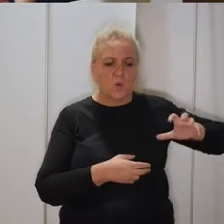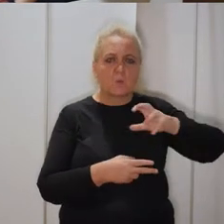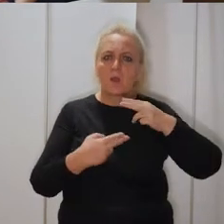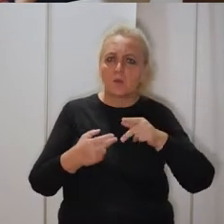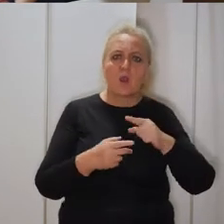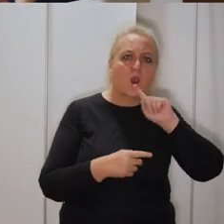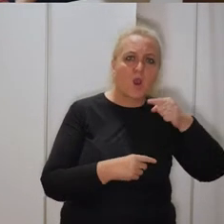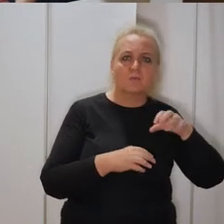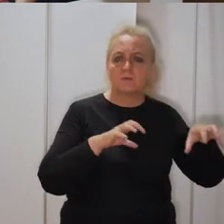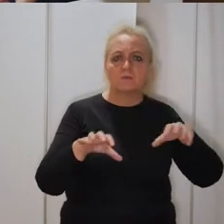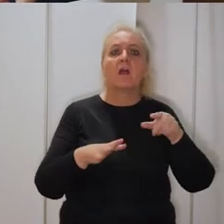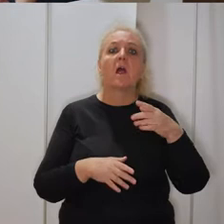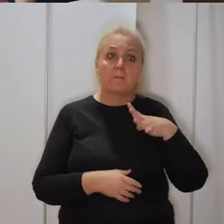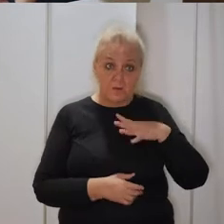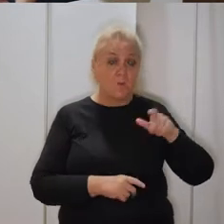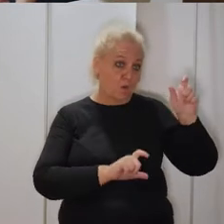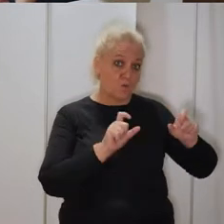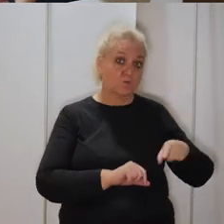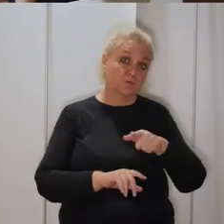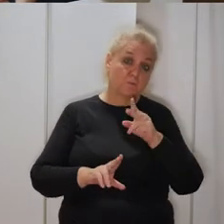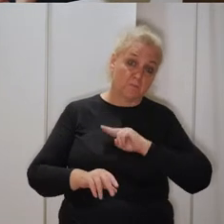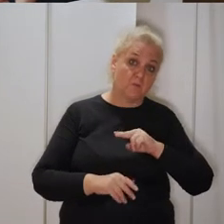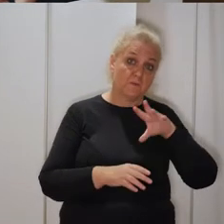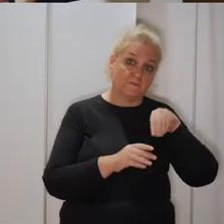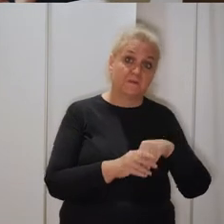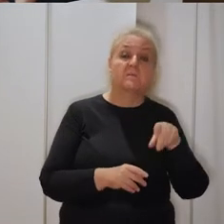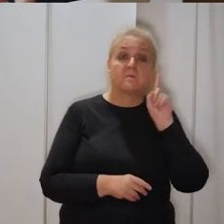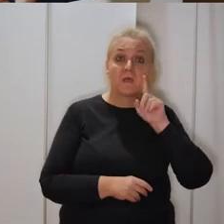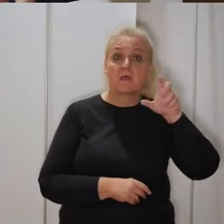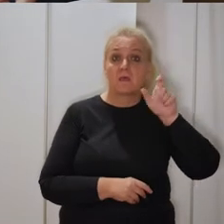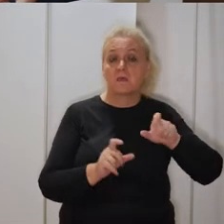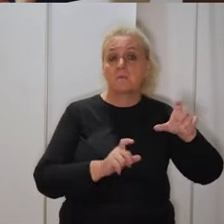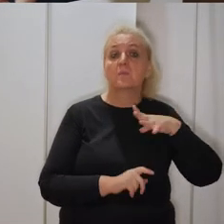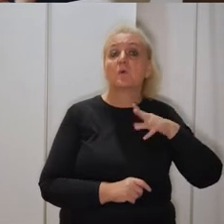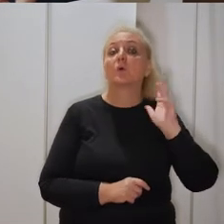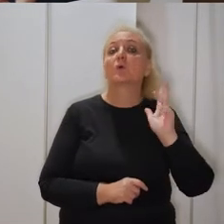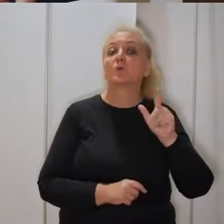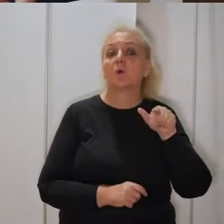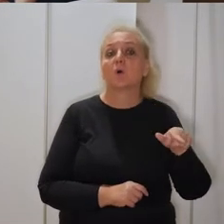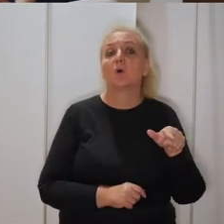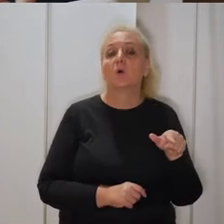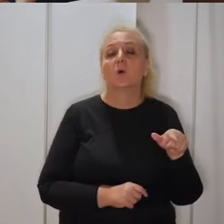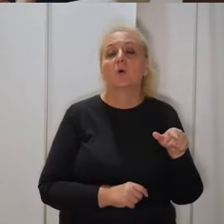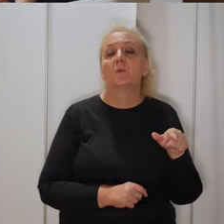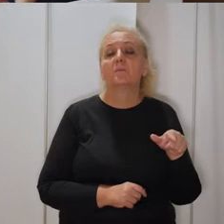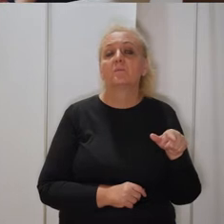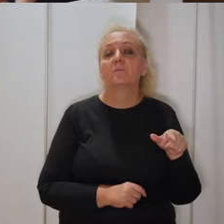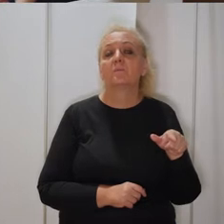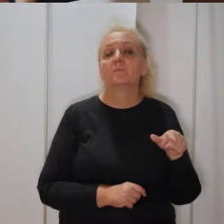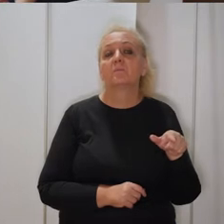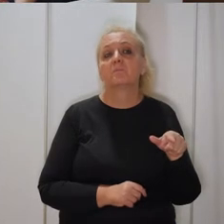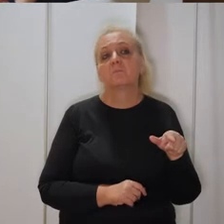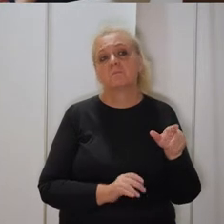oczywiście grono panów, bo niestety zawsze to byli panowie, którzy co prawda wyrazili